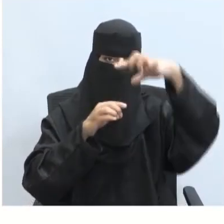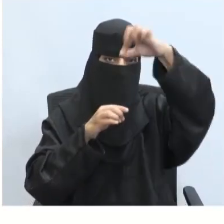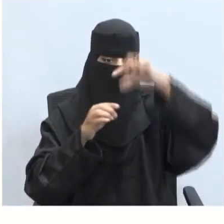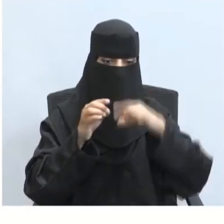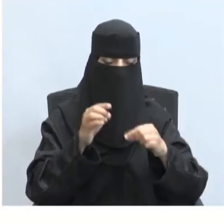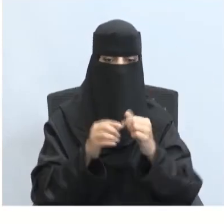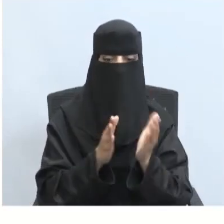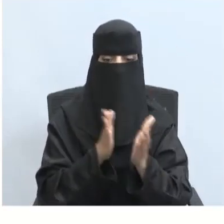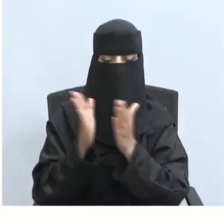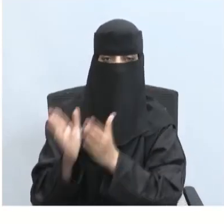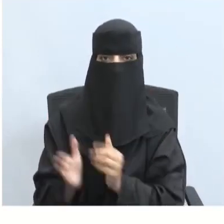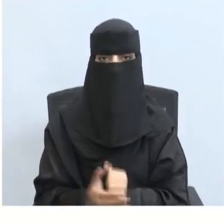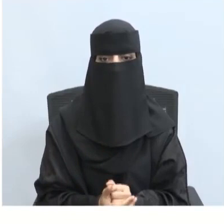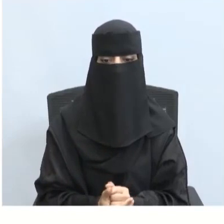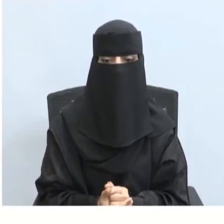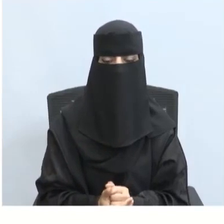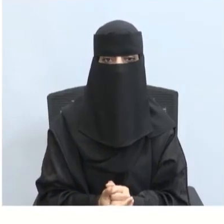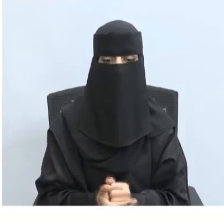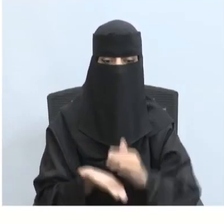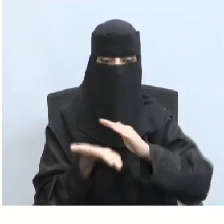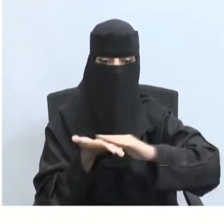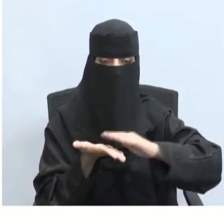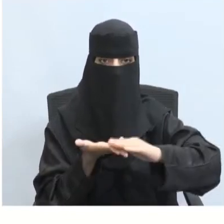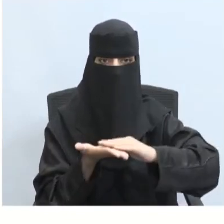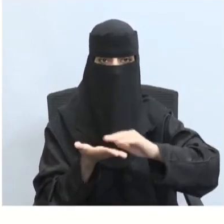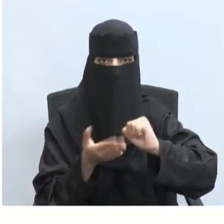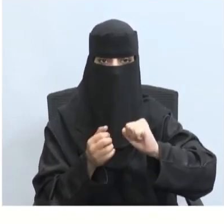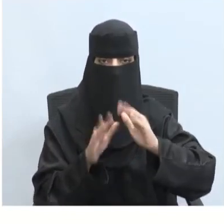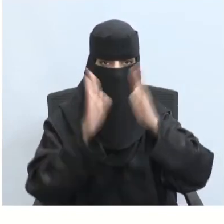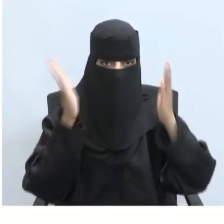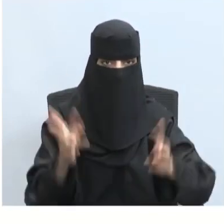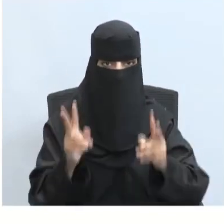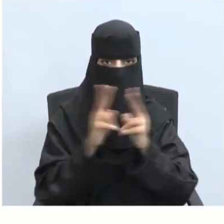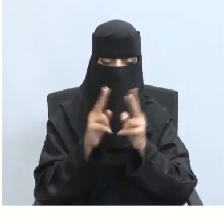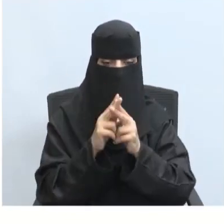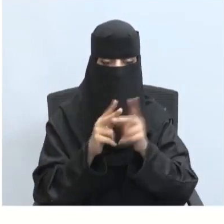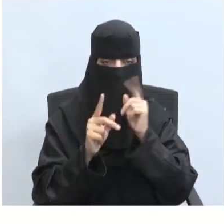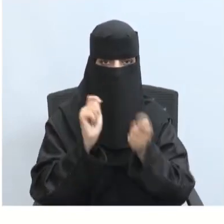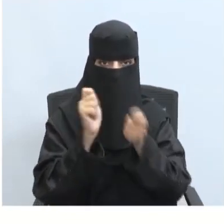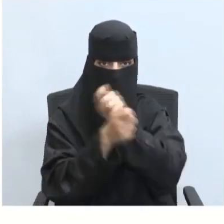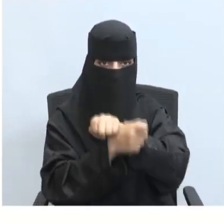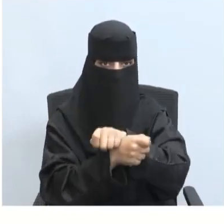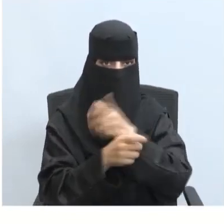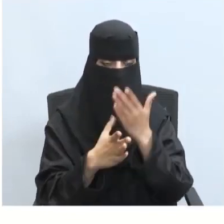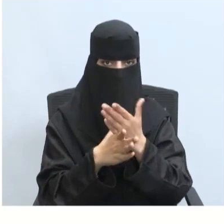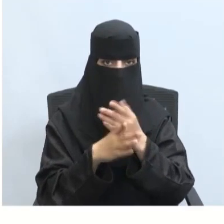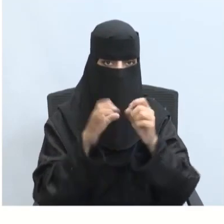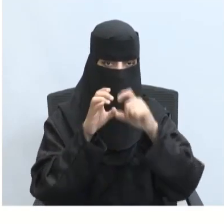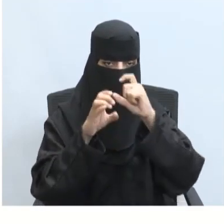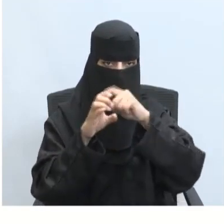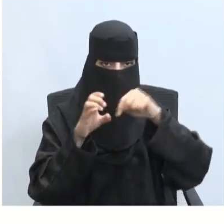العدسات لدينا الات التصوير فهي اله عاكسه تتكون من عدسه